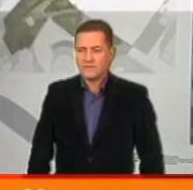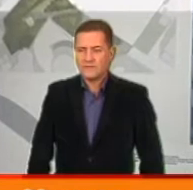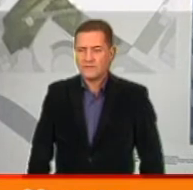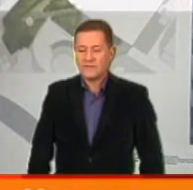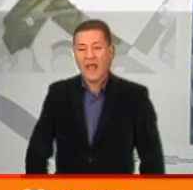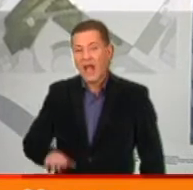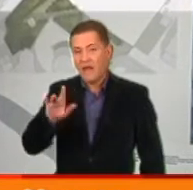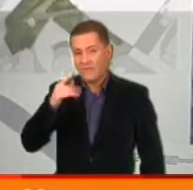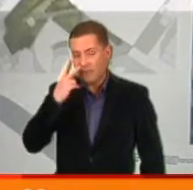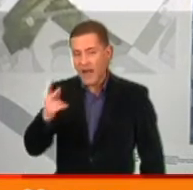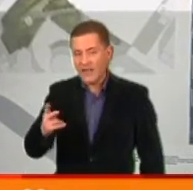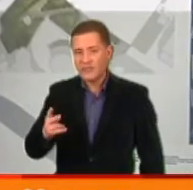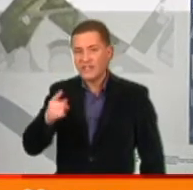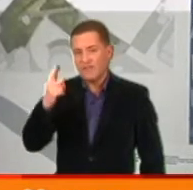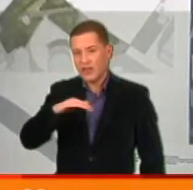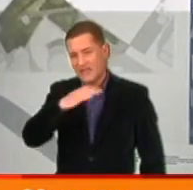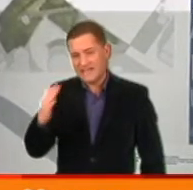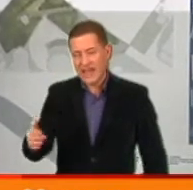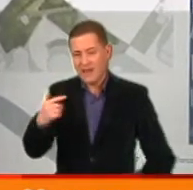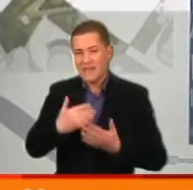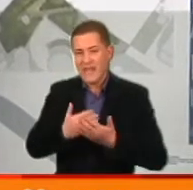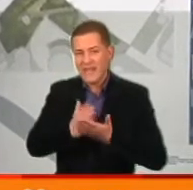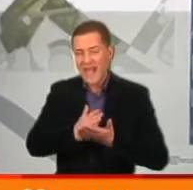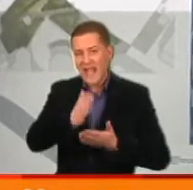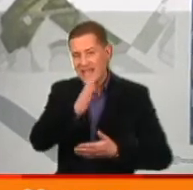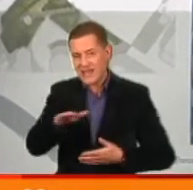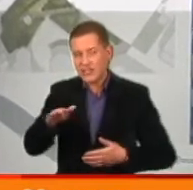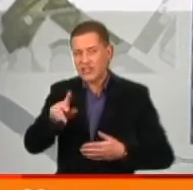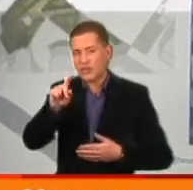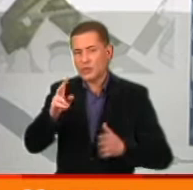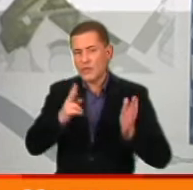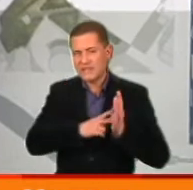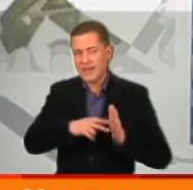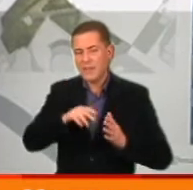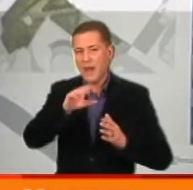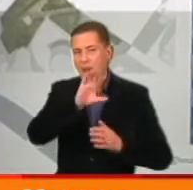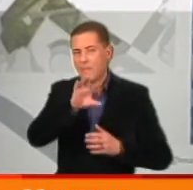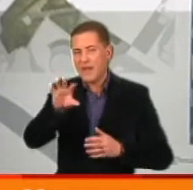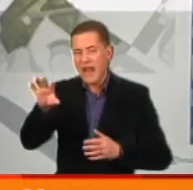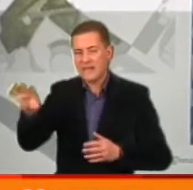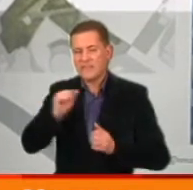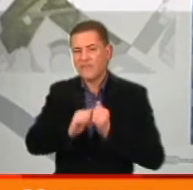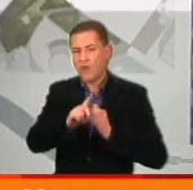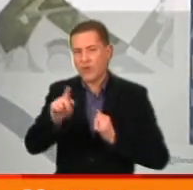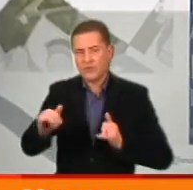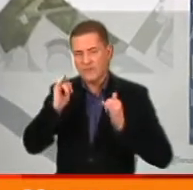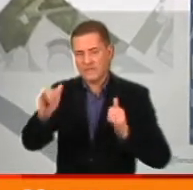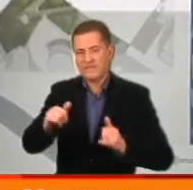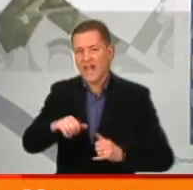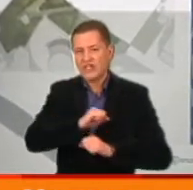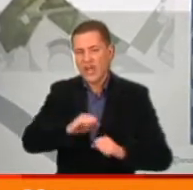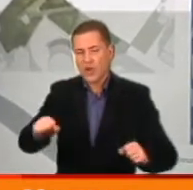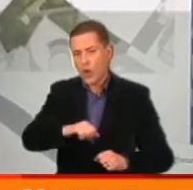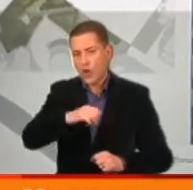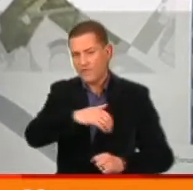Ви бачите, в одному зі схилів є ніша, в якій розміщено 107 пілястрів, кожен з яких присвячений Герою Небесній Сотні. Відвідуючи